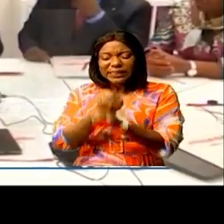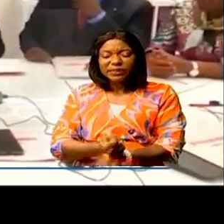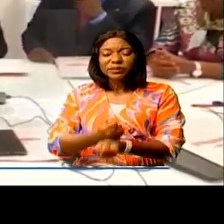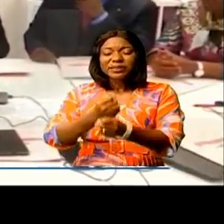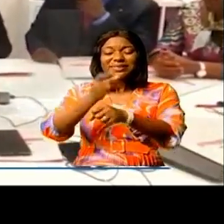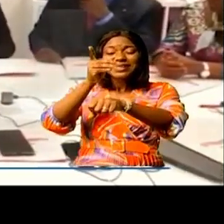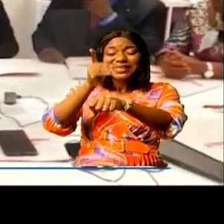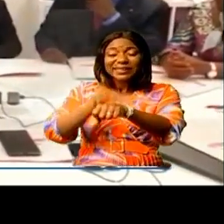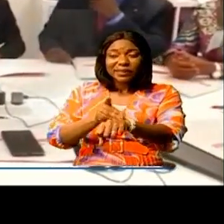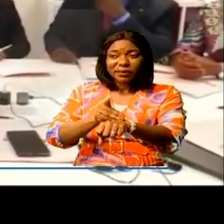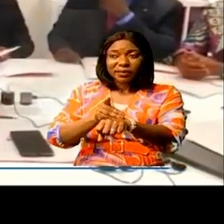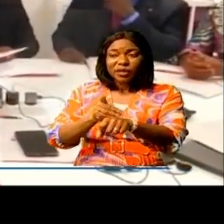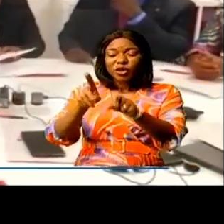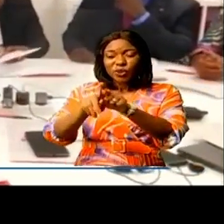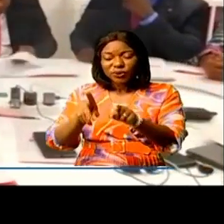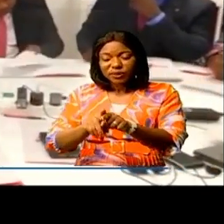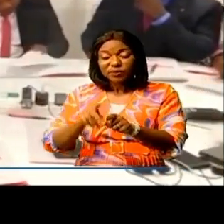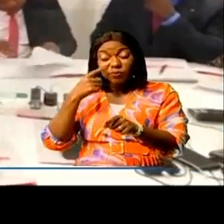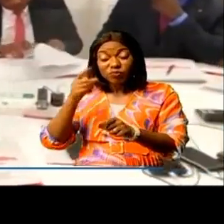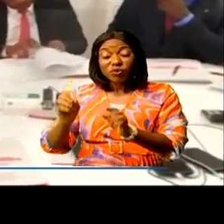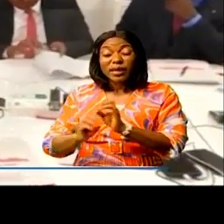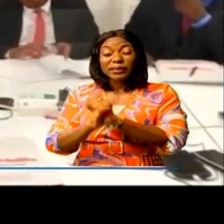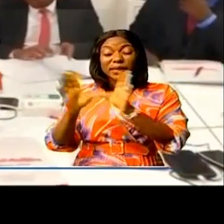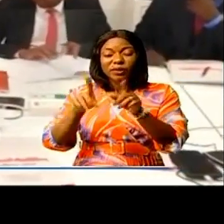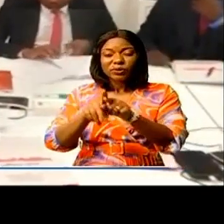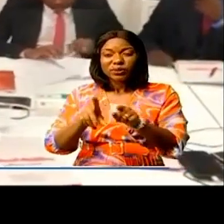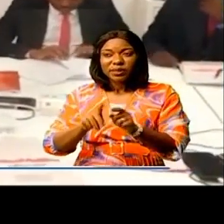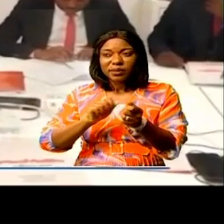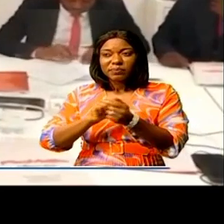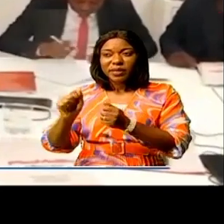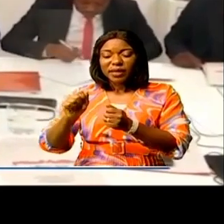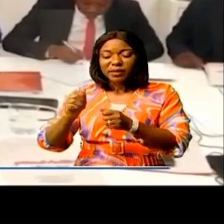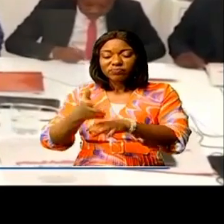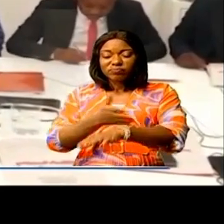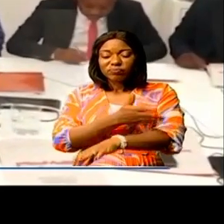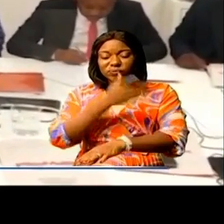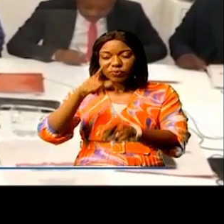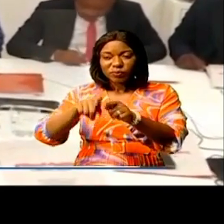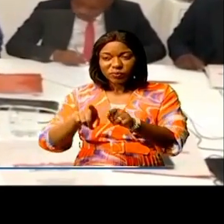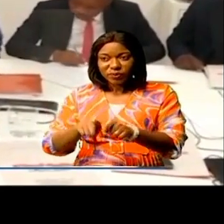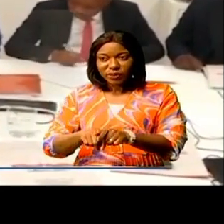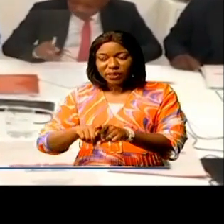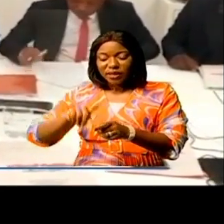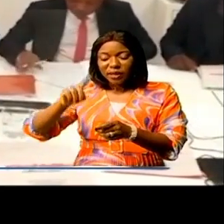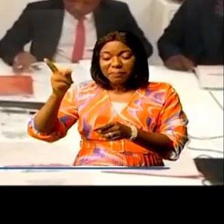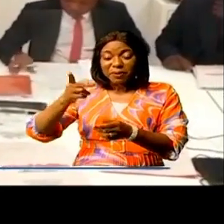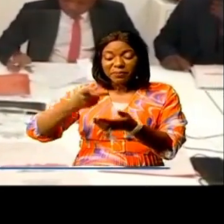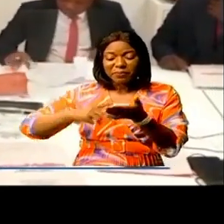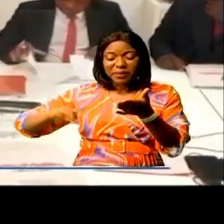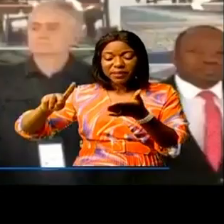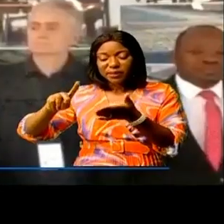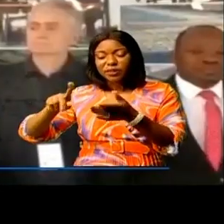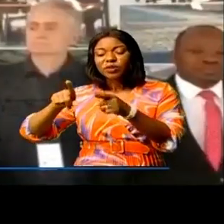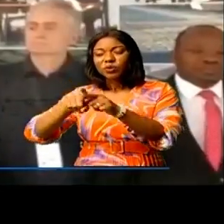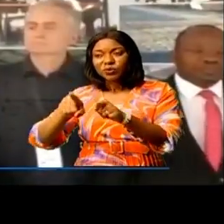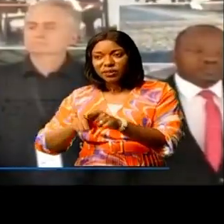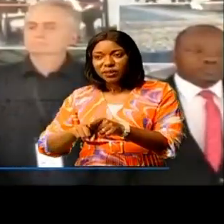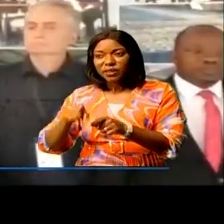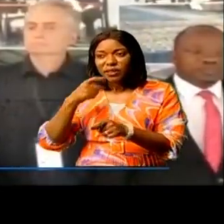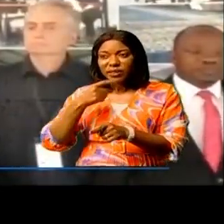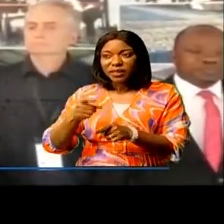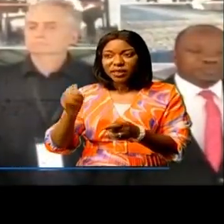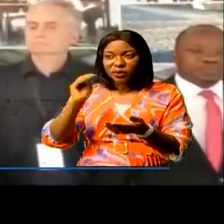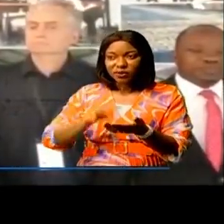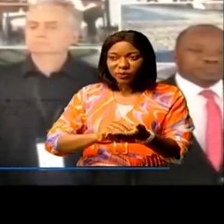procédure soldé. Visiblement émerveillé par l'aboutissement heureux de la première partie de cette démarche, Jean-Fausté